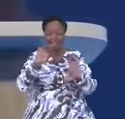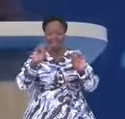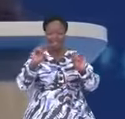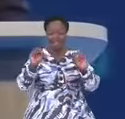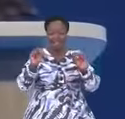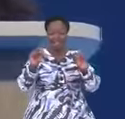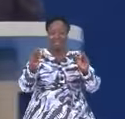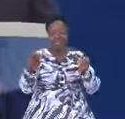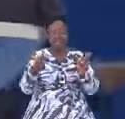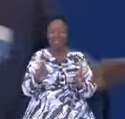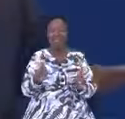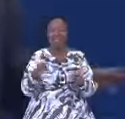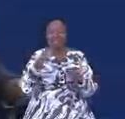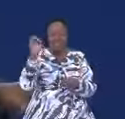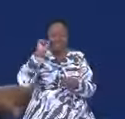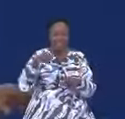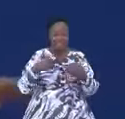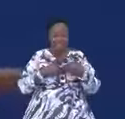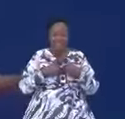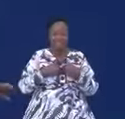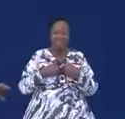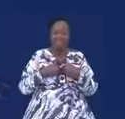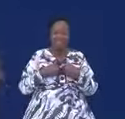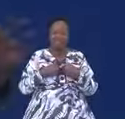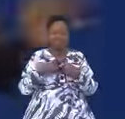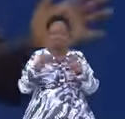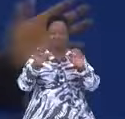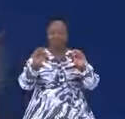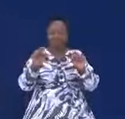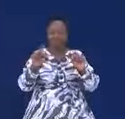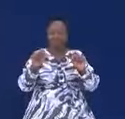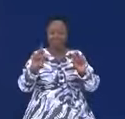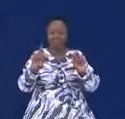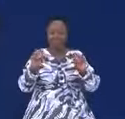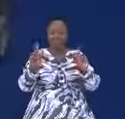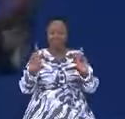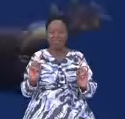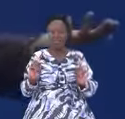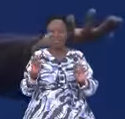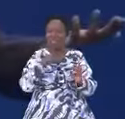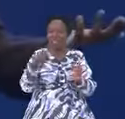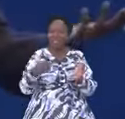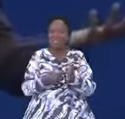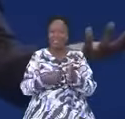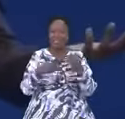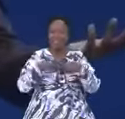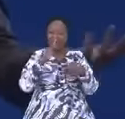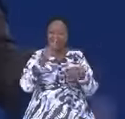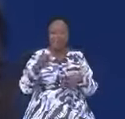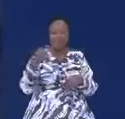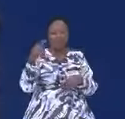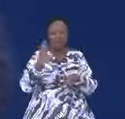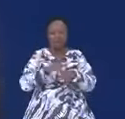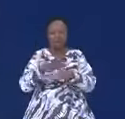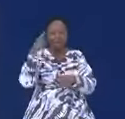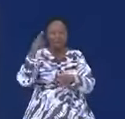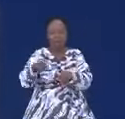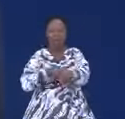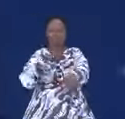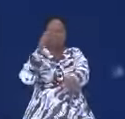est l art depuis longtemps elle peut ne pouvait rien faire et à l'avc